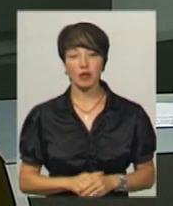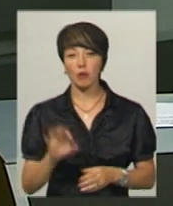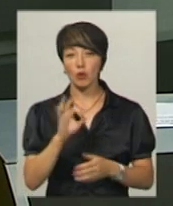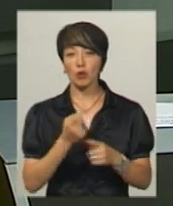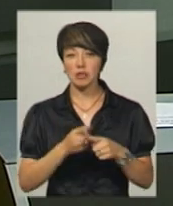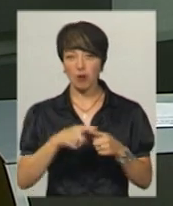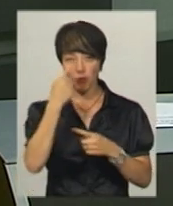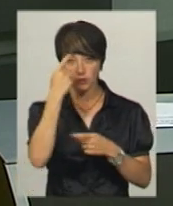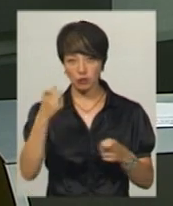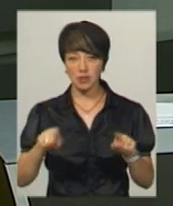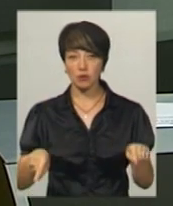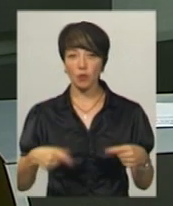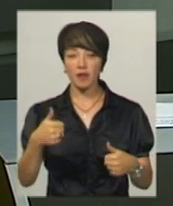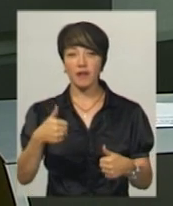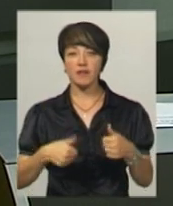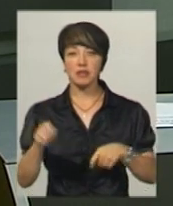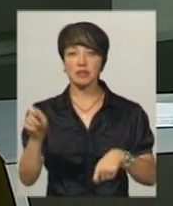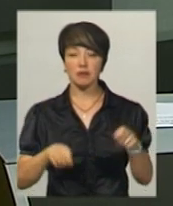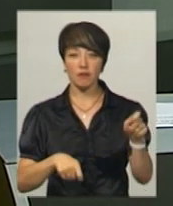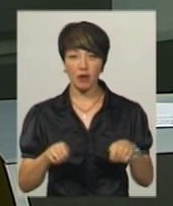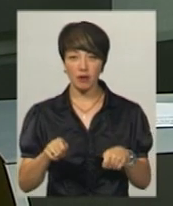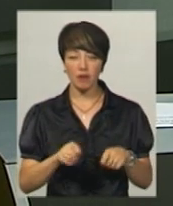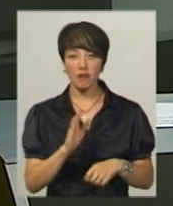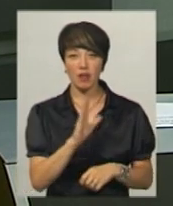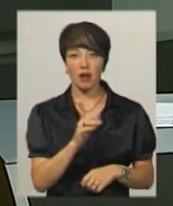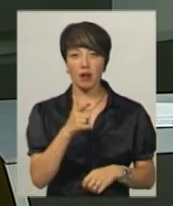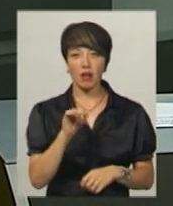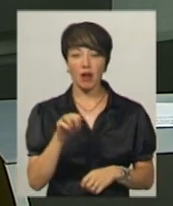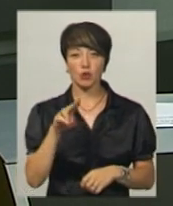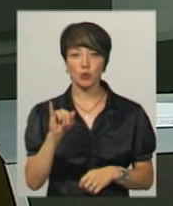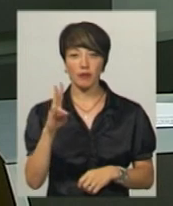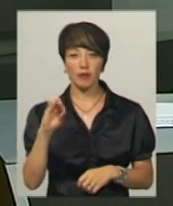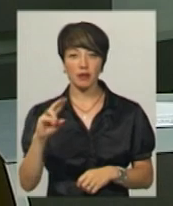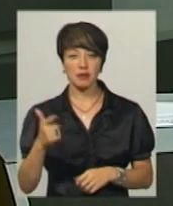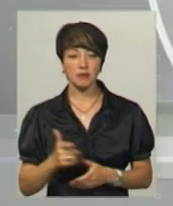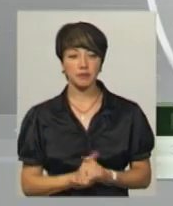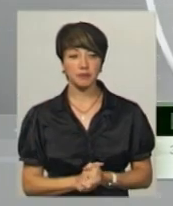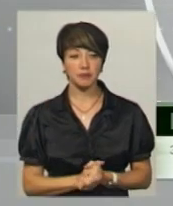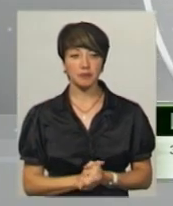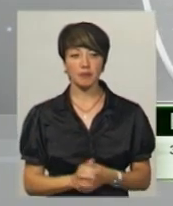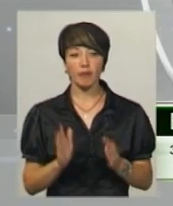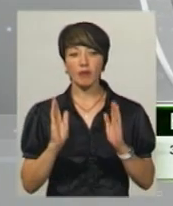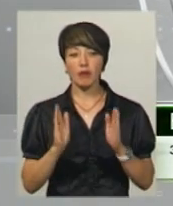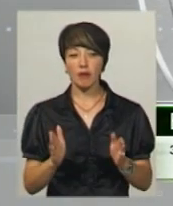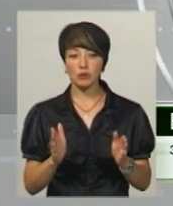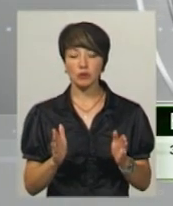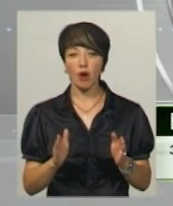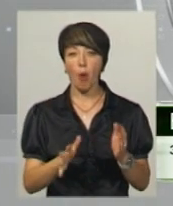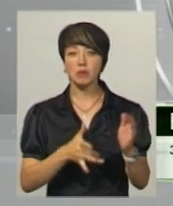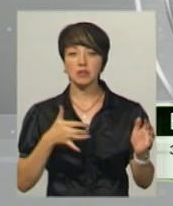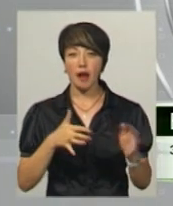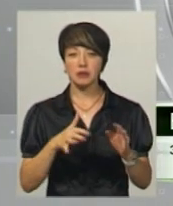це повідомив засновник фестивалю «Гальчевський фест» Валерій Гладунець. Будуть кобзарські